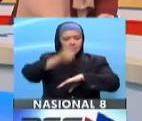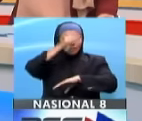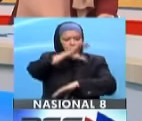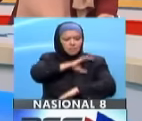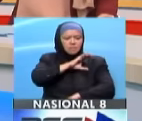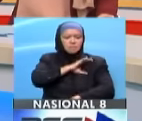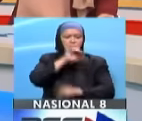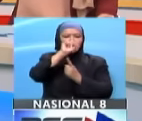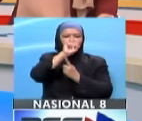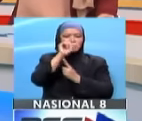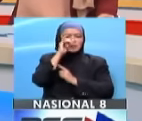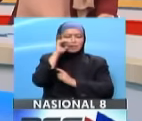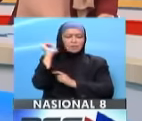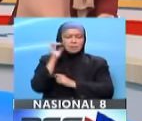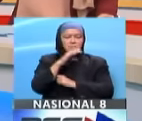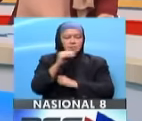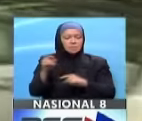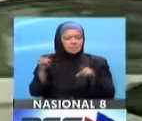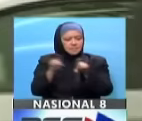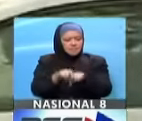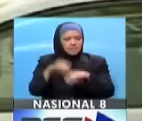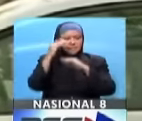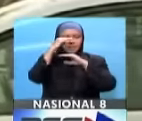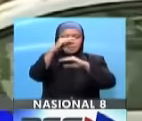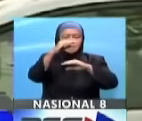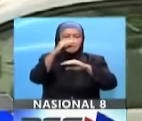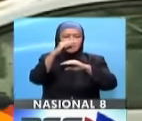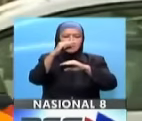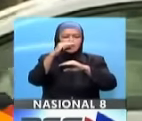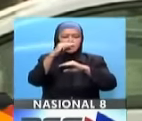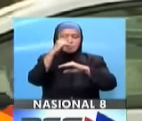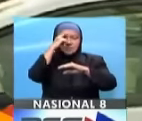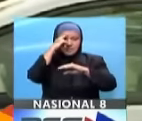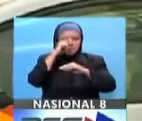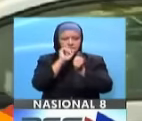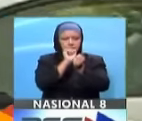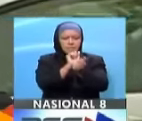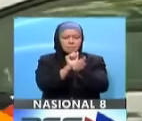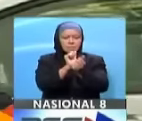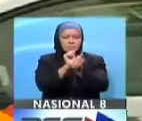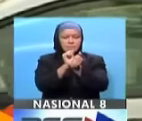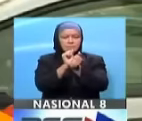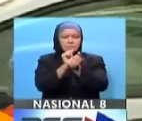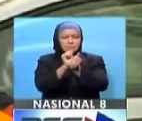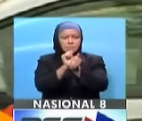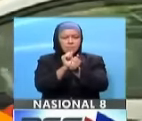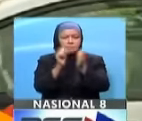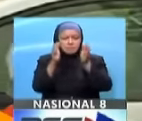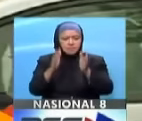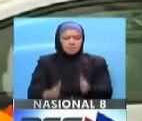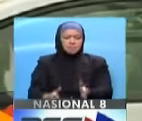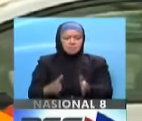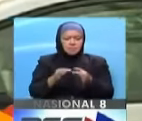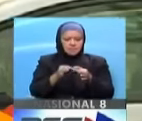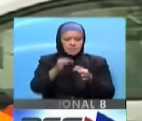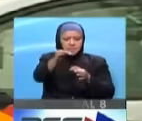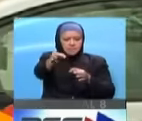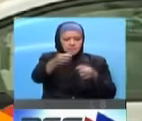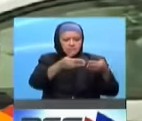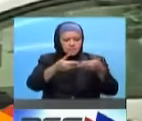semalam. Pada masa sama, tempoh tahanan reman seorang suspek yang ditahan sebelum ini dilanjutkan seminggu lagi mulai hari